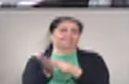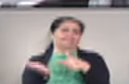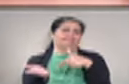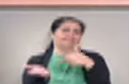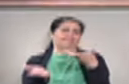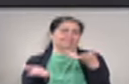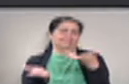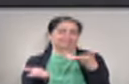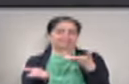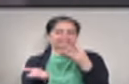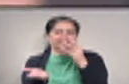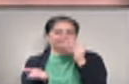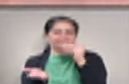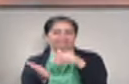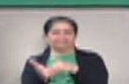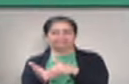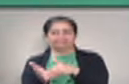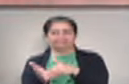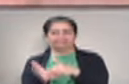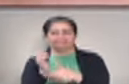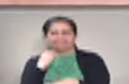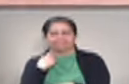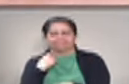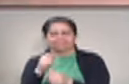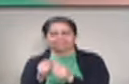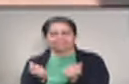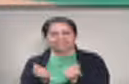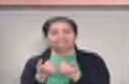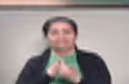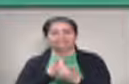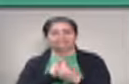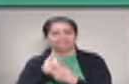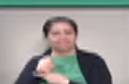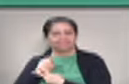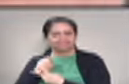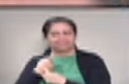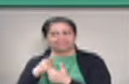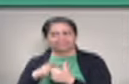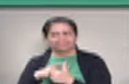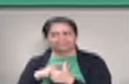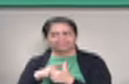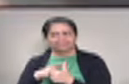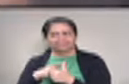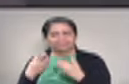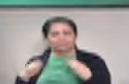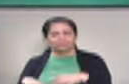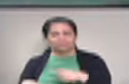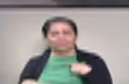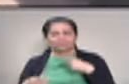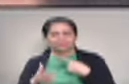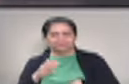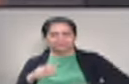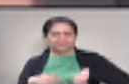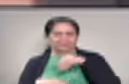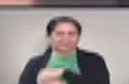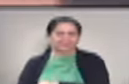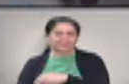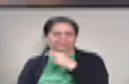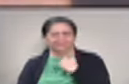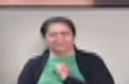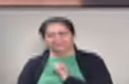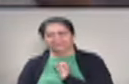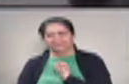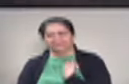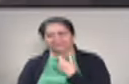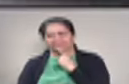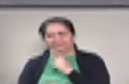ayan. Meron 50,000. Ayan, at least lumabas. Ako na muna mag-hold nito. Dahil okay, pag nawala ito, abunuhan ko. Ako bahala.